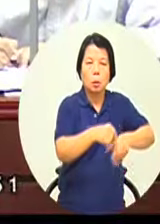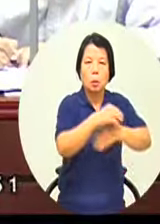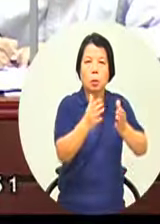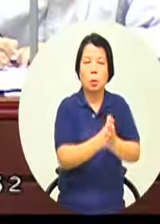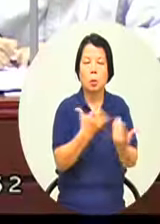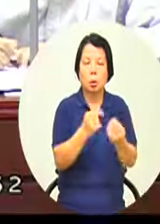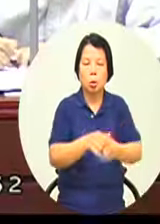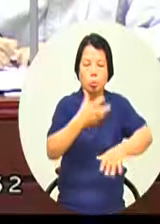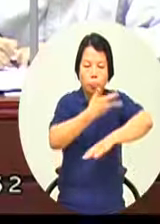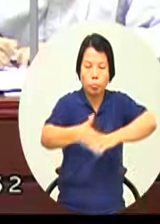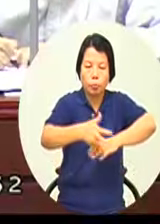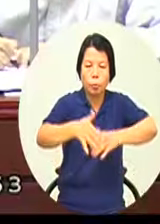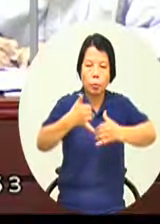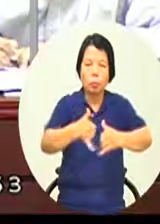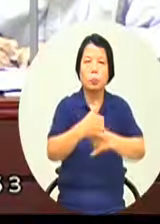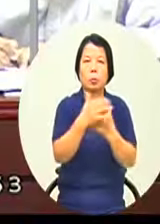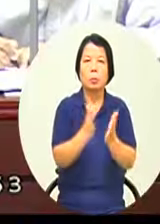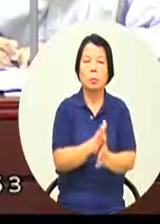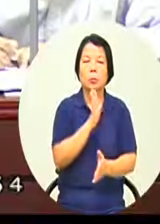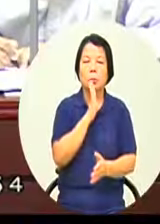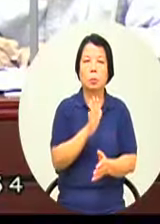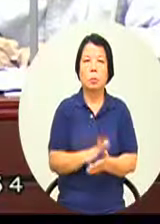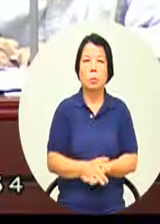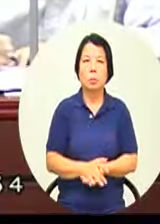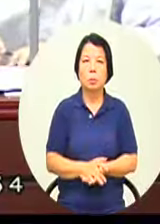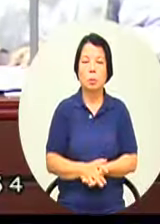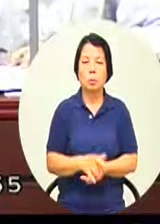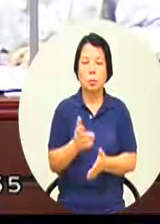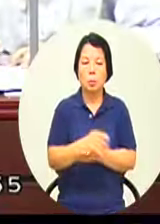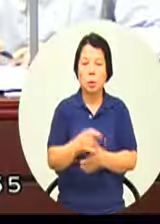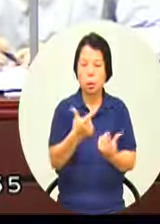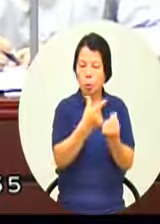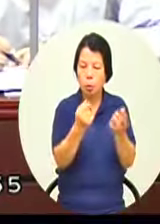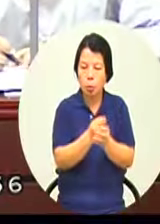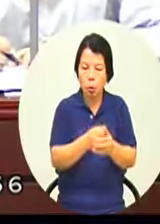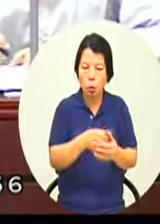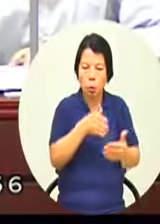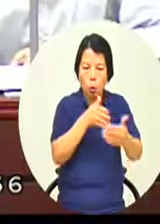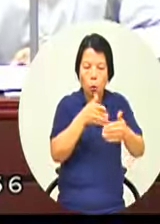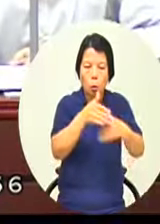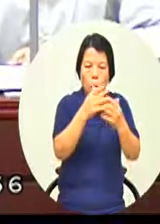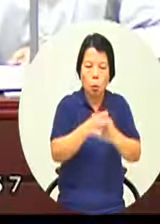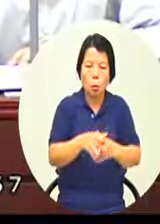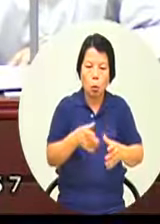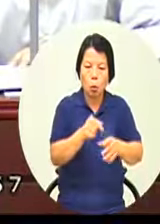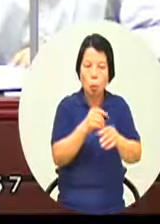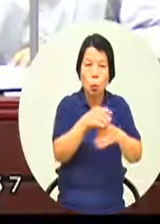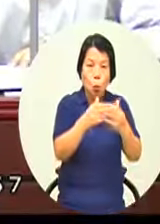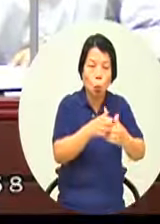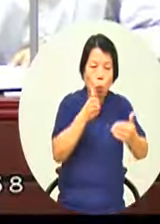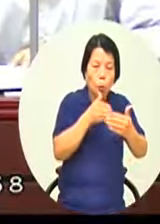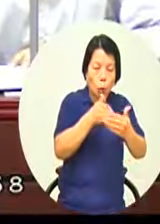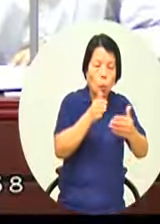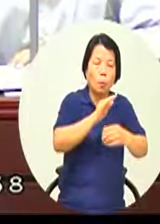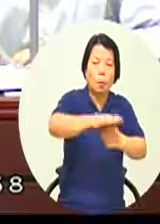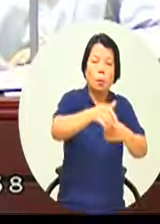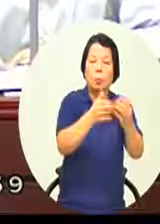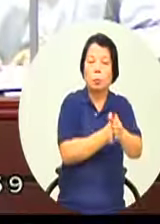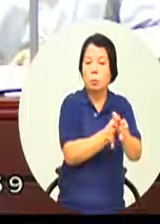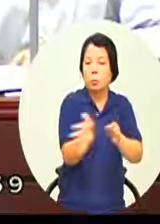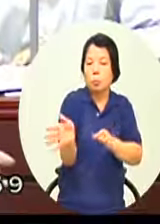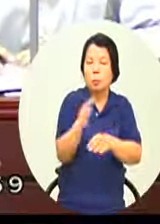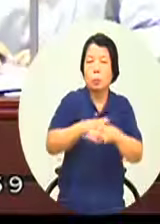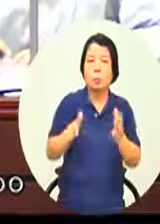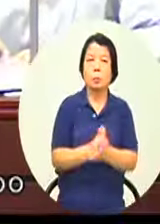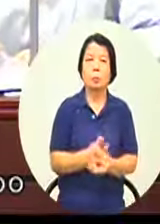整个排水到那个地方刚好是一个那个瓶颈点，它就会从人孔这边冒出来，那冒出来也会循